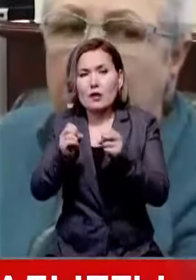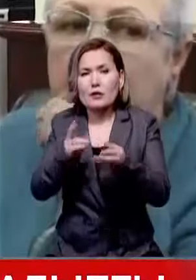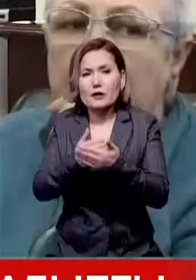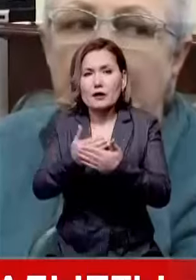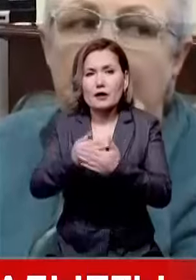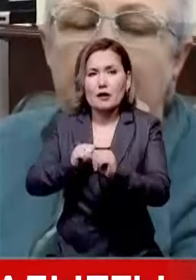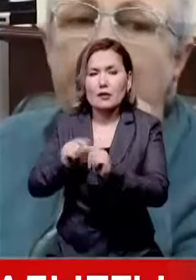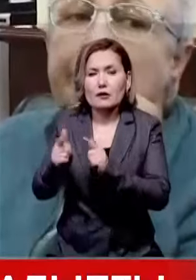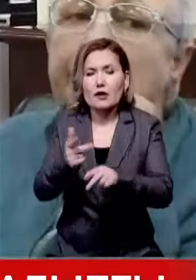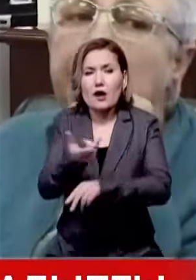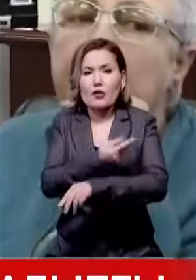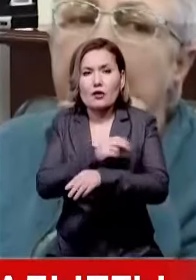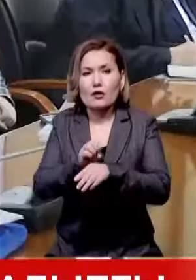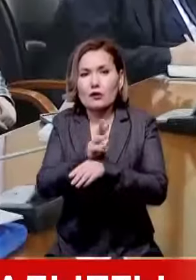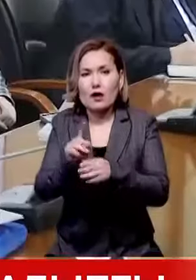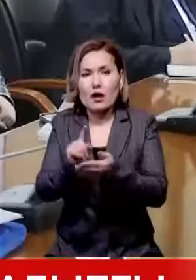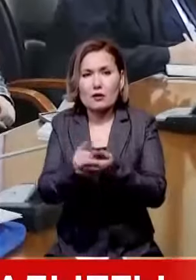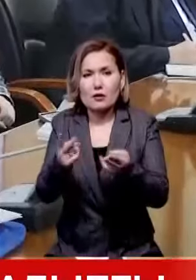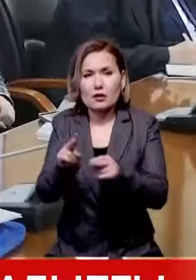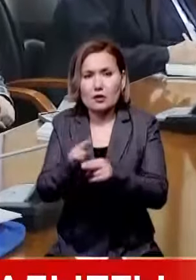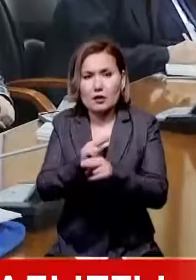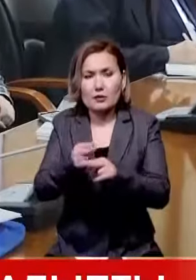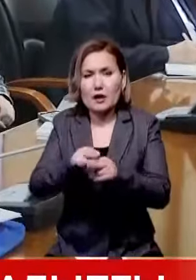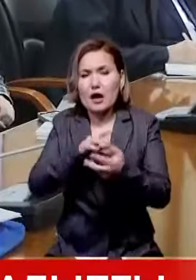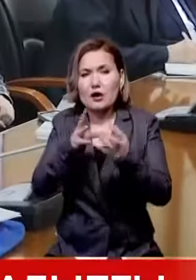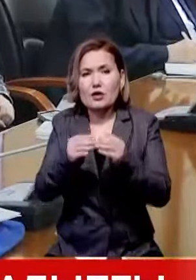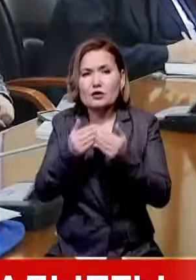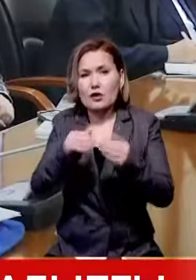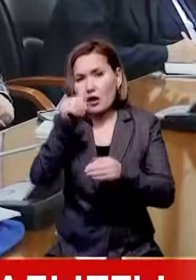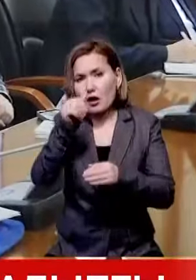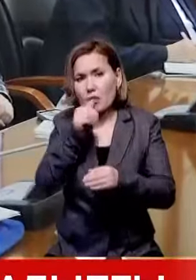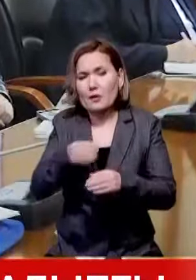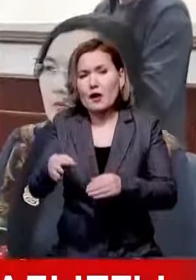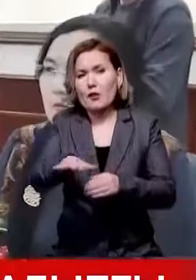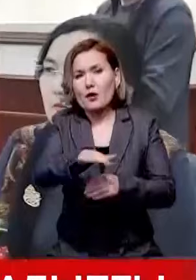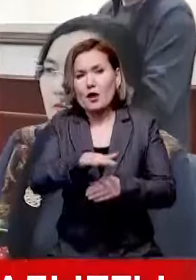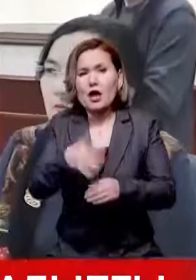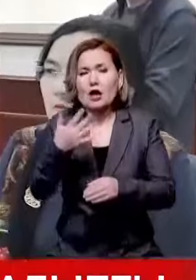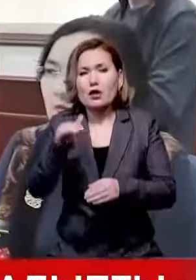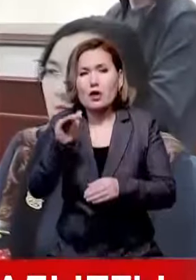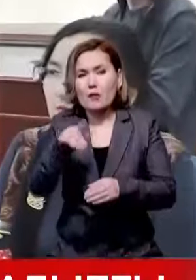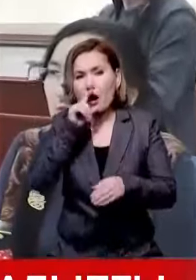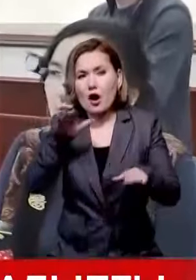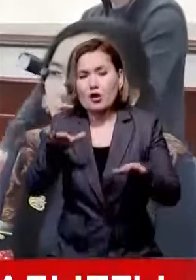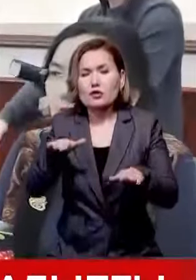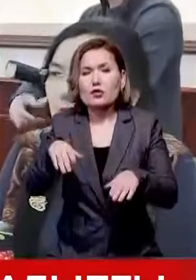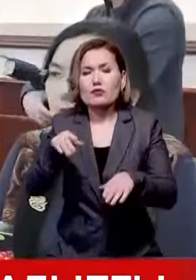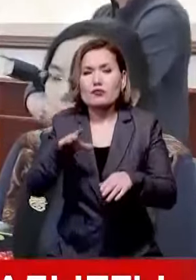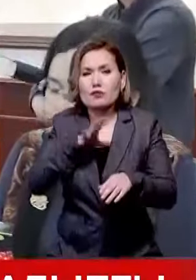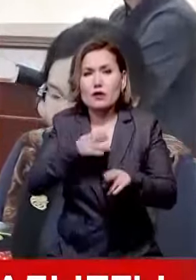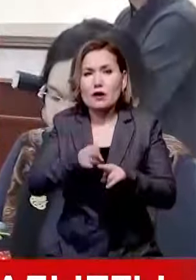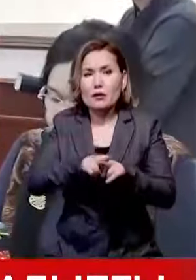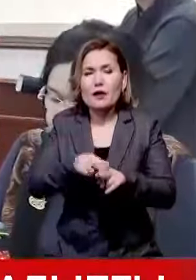алу үшін вакцина салдыруға жетпейді мамандар. Жалпы соңғы айларда облыс аумағына 50 мыңдай аққу ұшып келген.